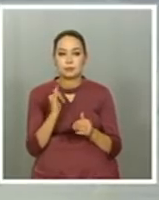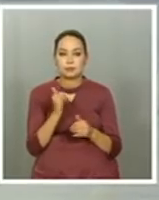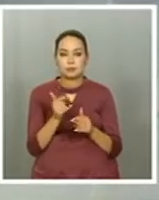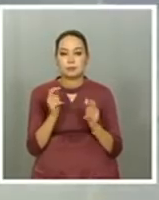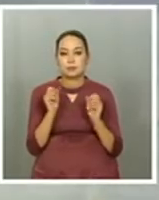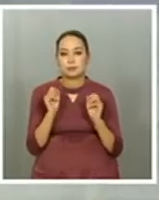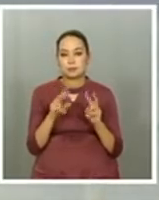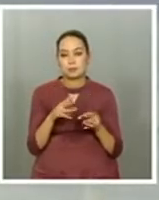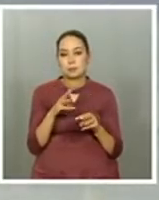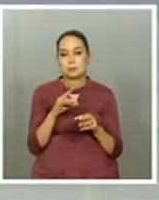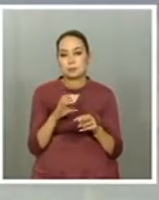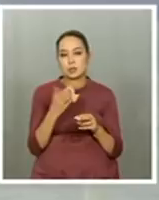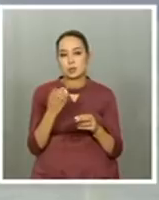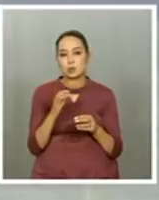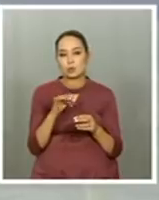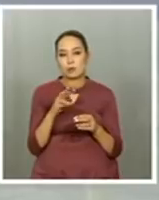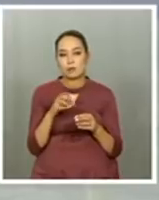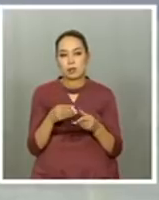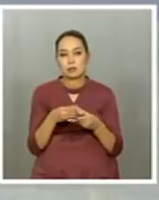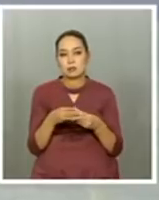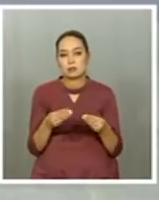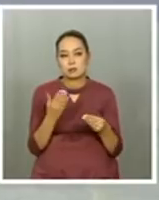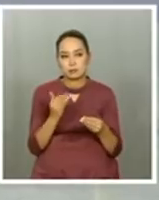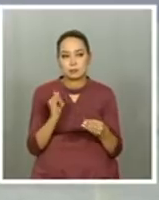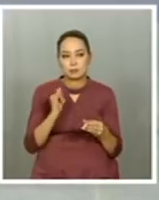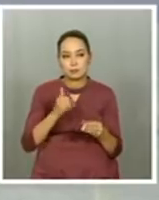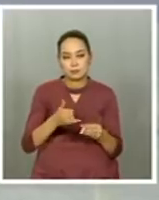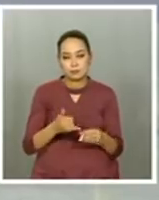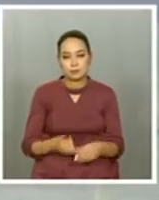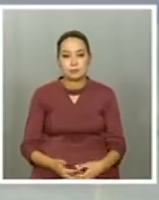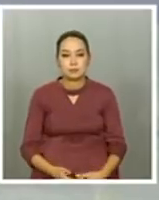сульфатының ертіндісіне глицеринді тамызамыз.